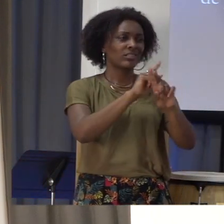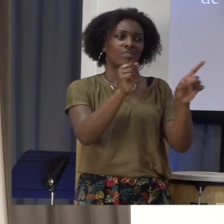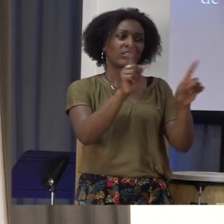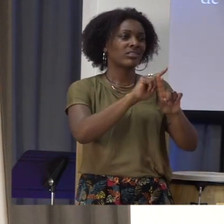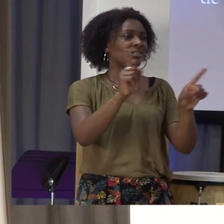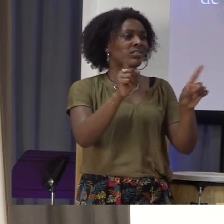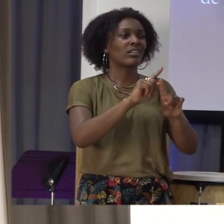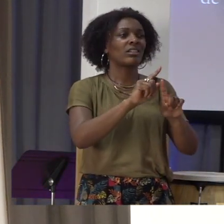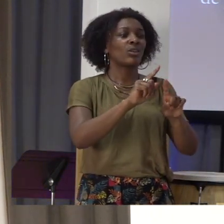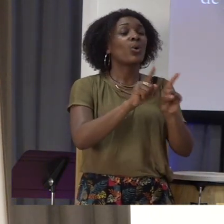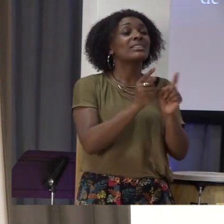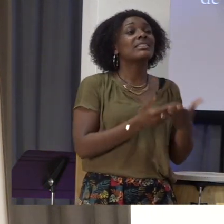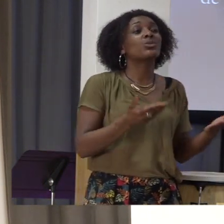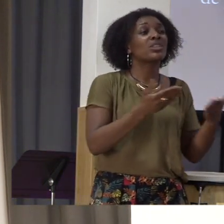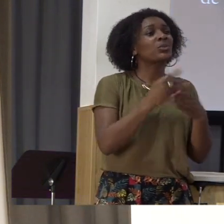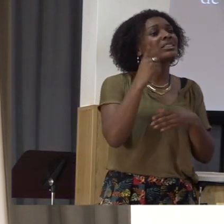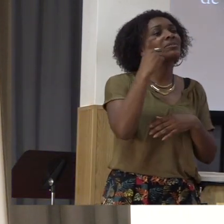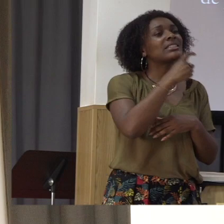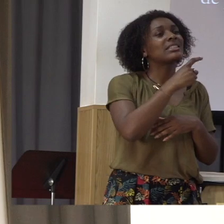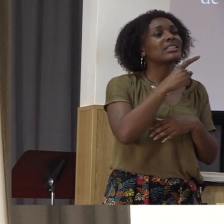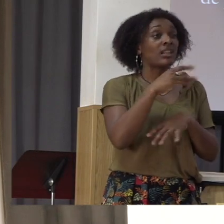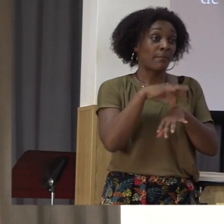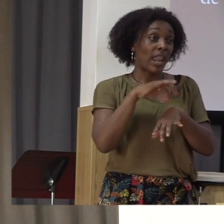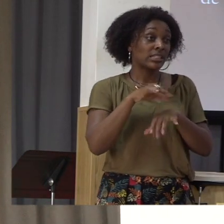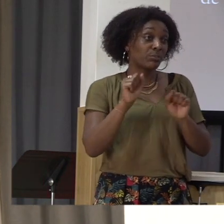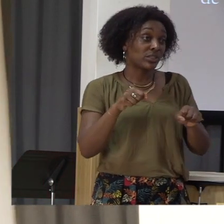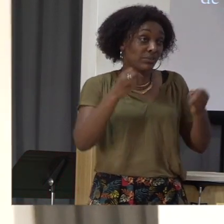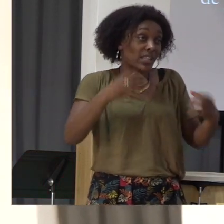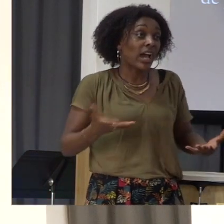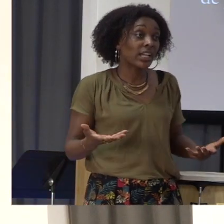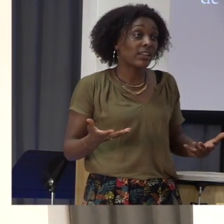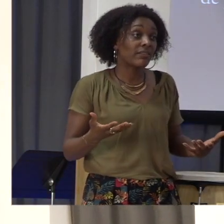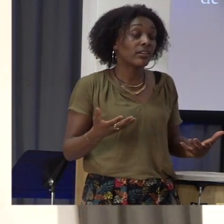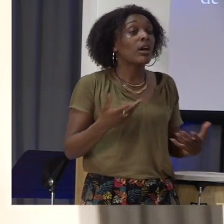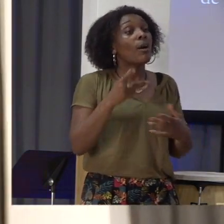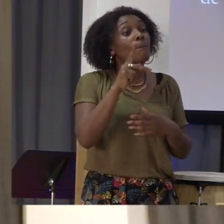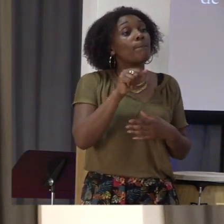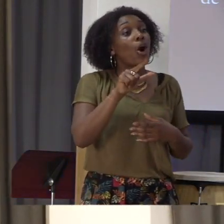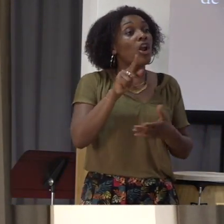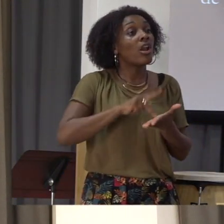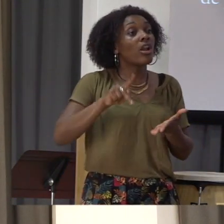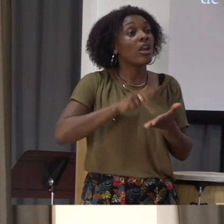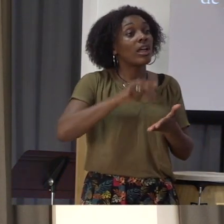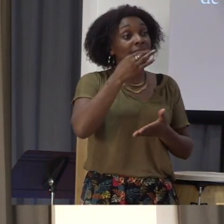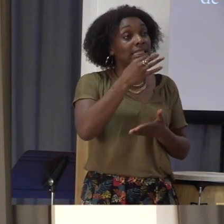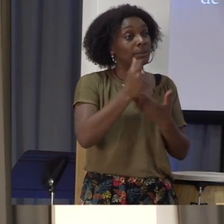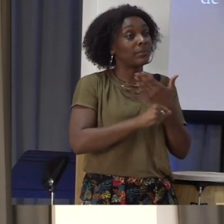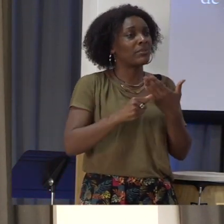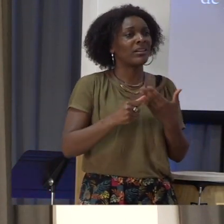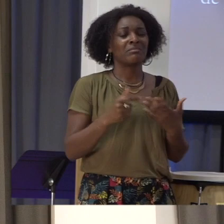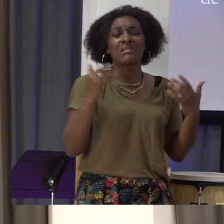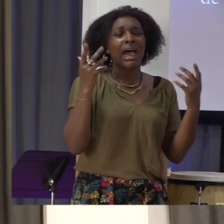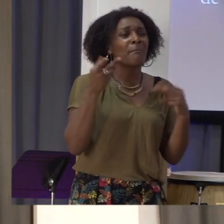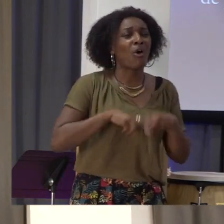ce monde, les situations difficiles, la maladie, l'apôtre Paul disait, ni la joie, ni la mort, ni les choses présentes,